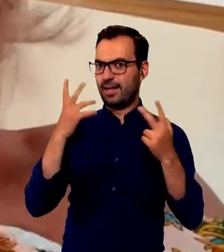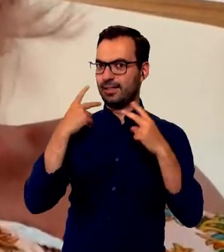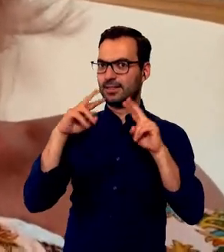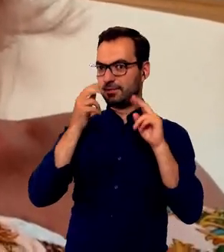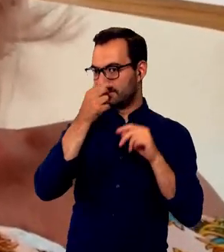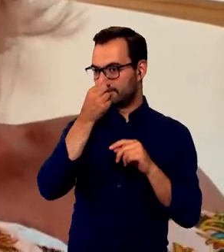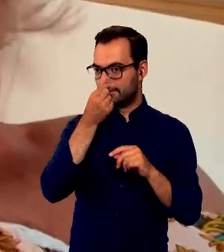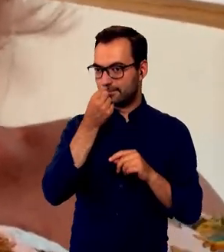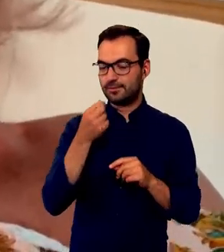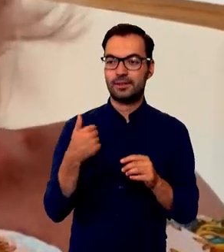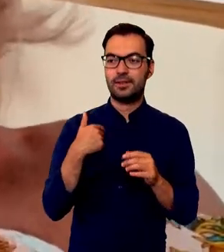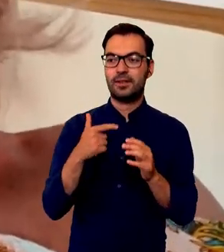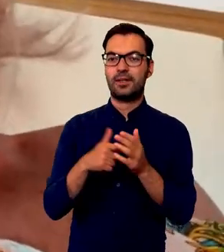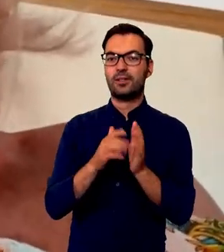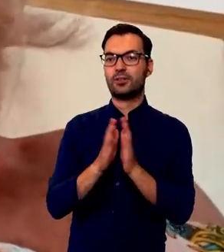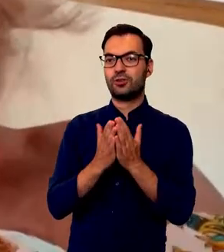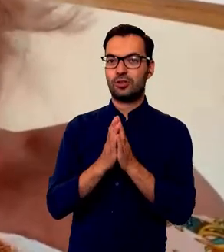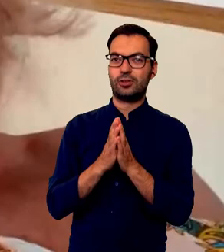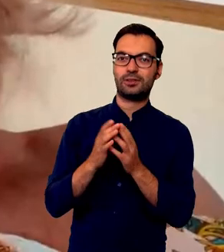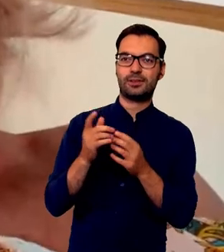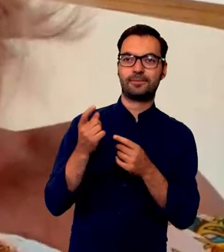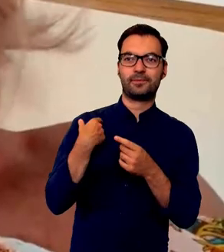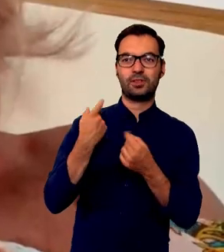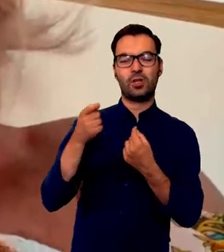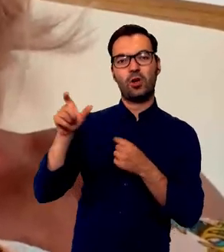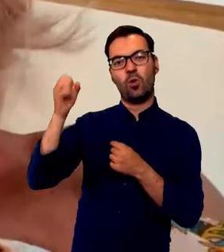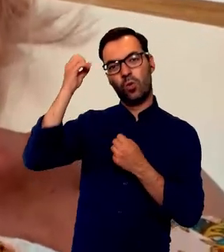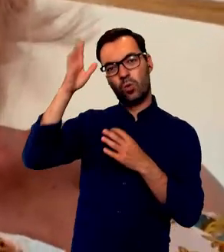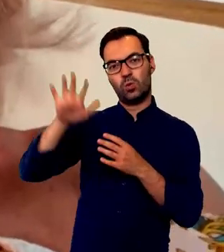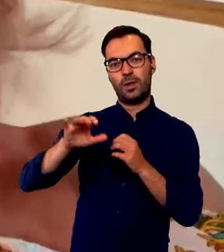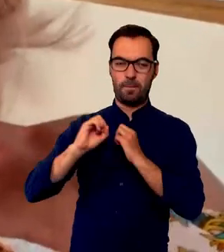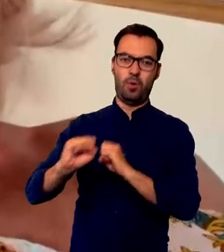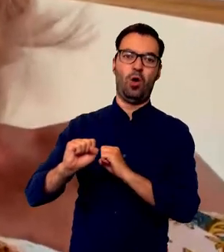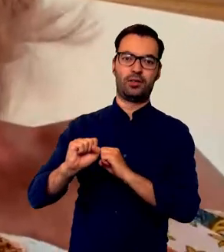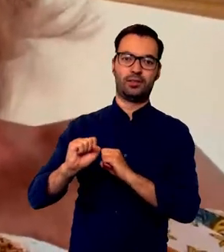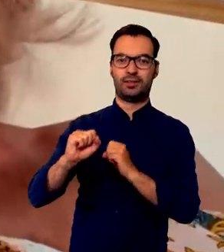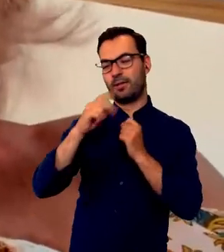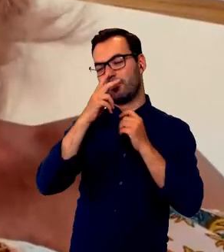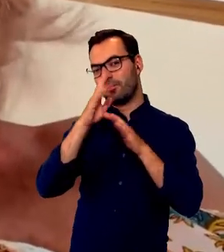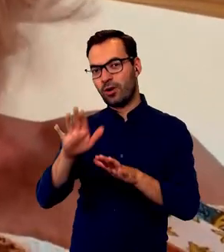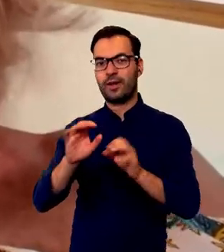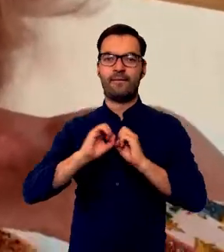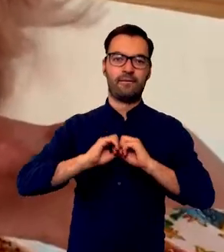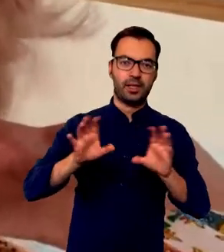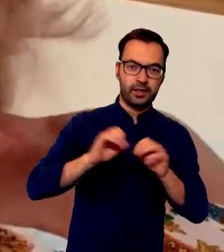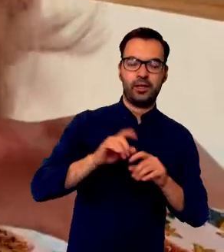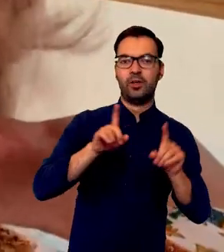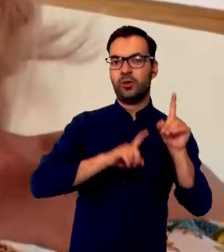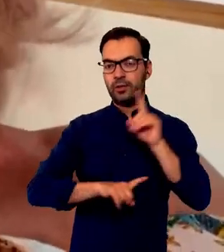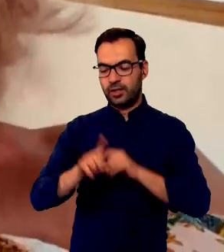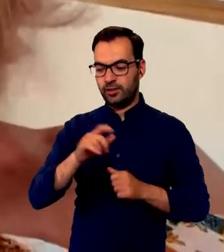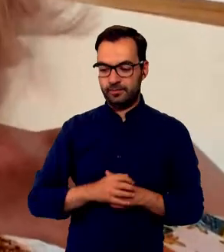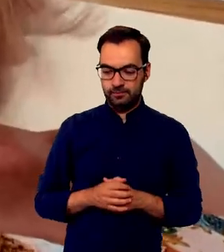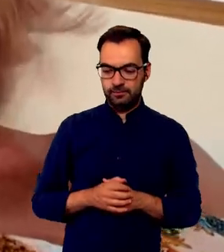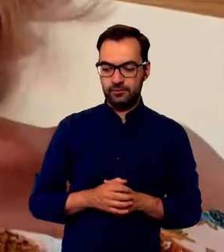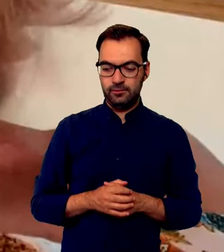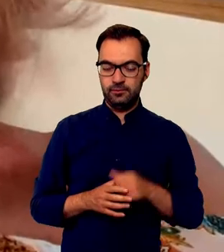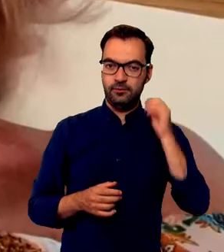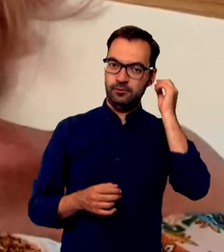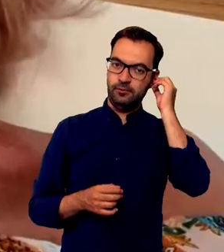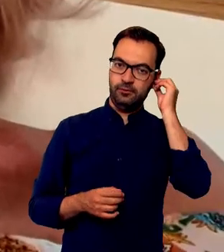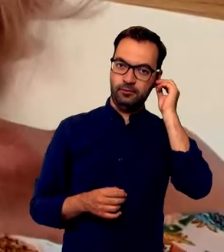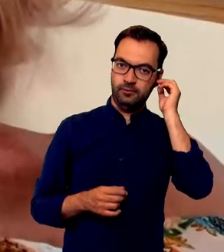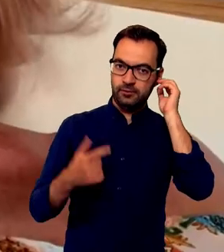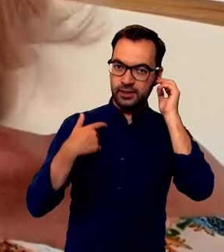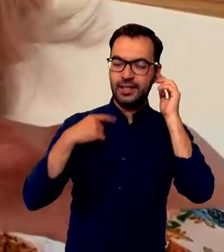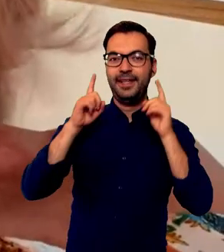tej książce na swój sposób bronię tą kulturę, tłumaczę, pokazuję, wyjaśniam, bo ja naprawdę tę